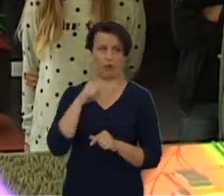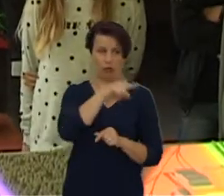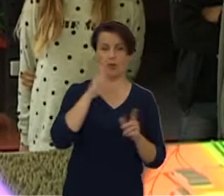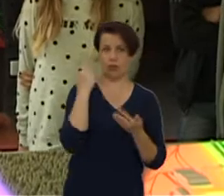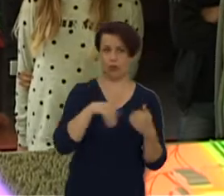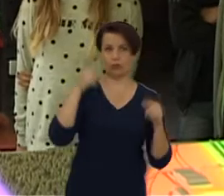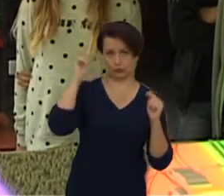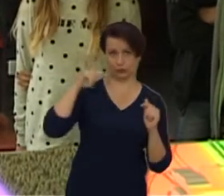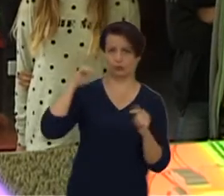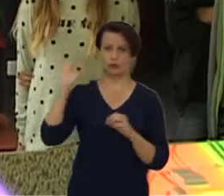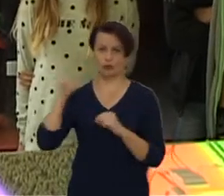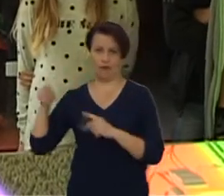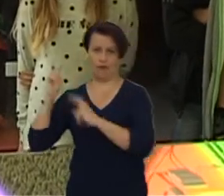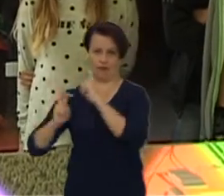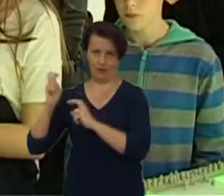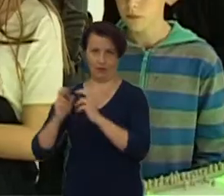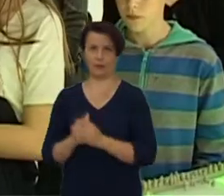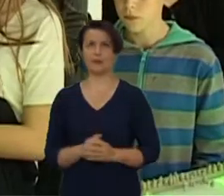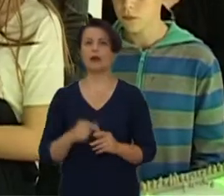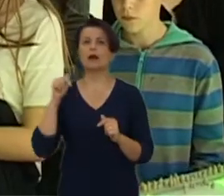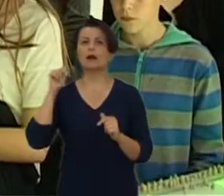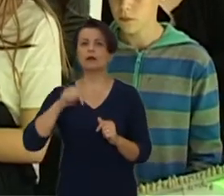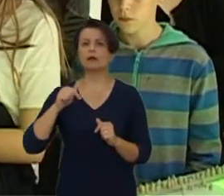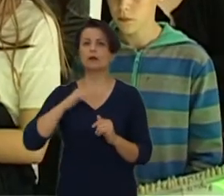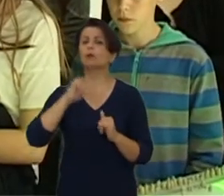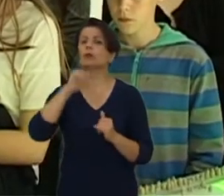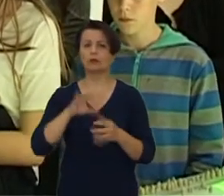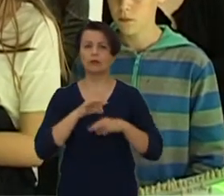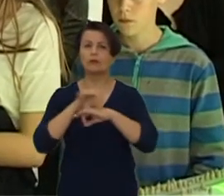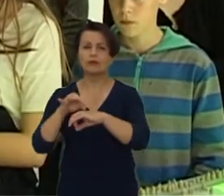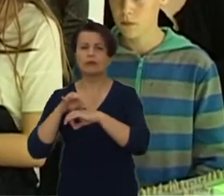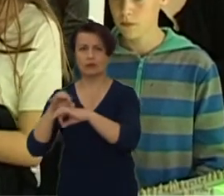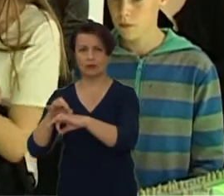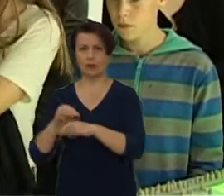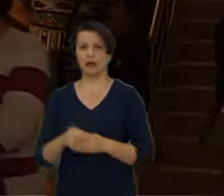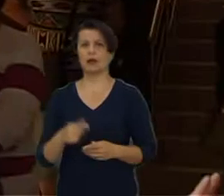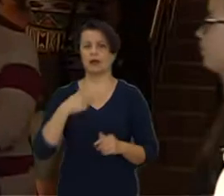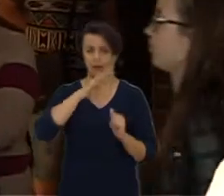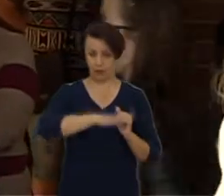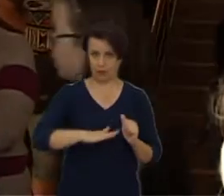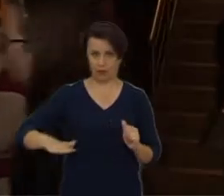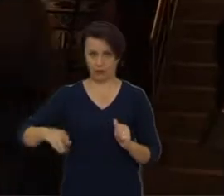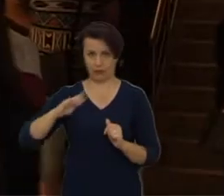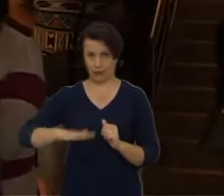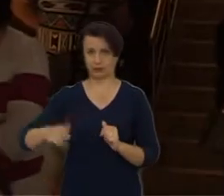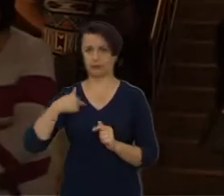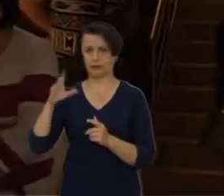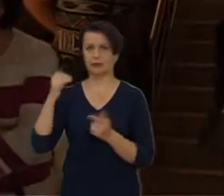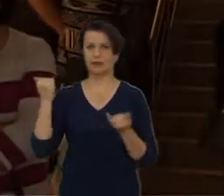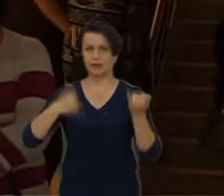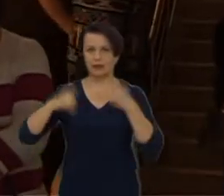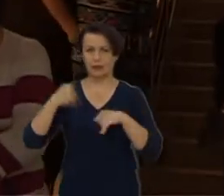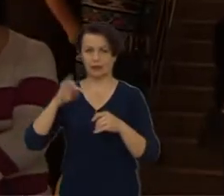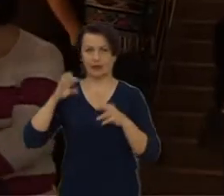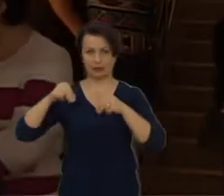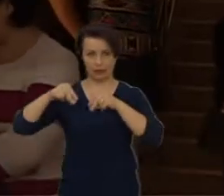žinių bagažą. Kur lankotės per ekskursiją? Mažesniuosius vežam į mūsų trašų sandėlį, ten juos